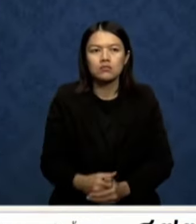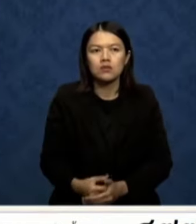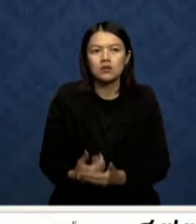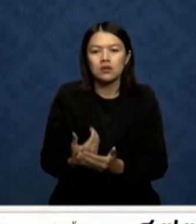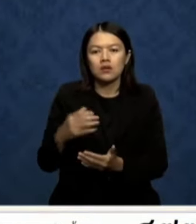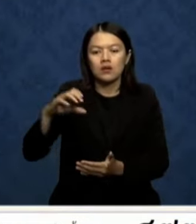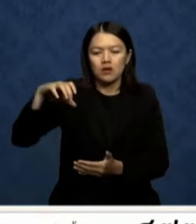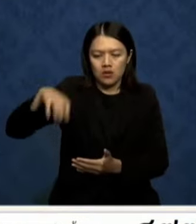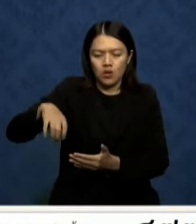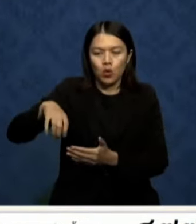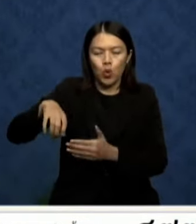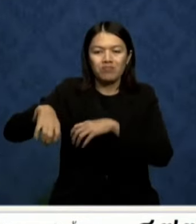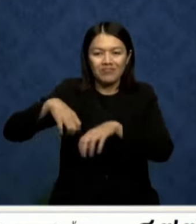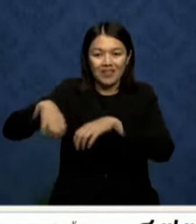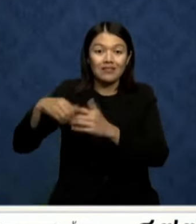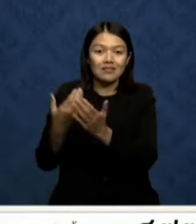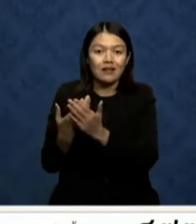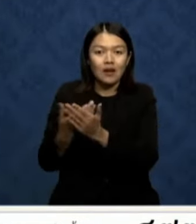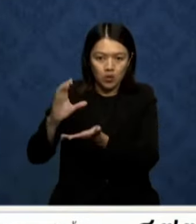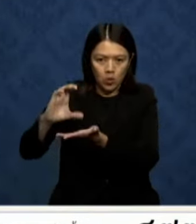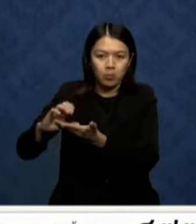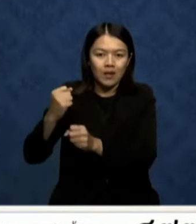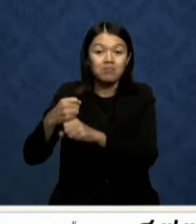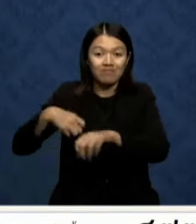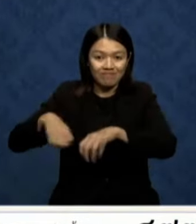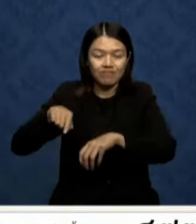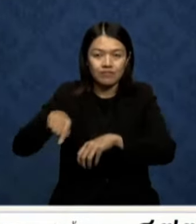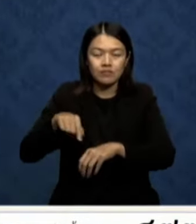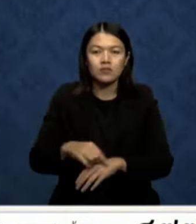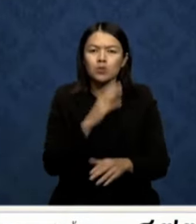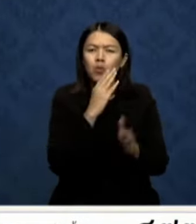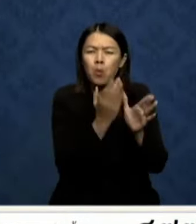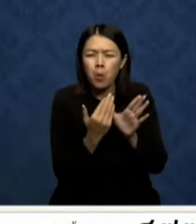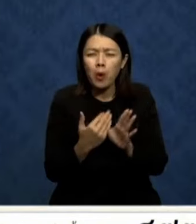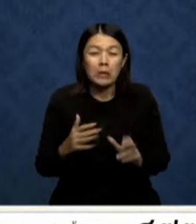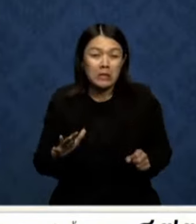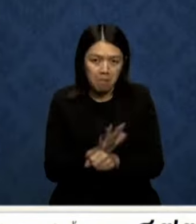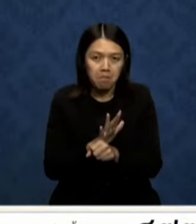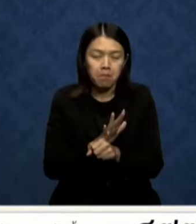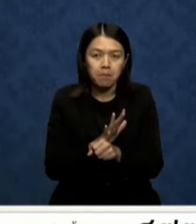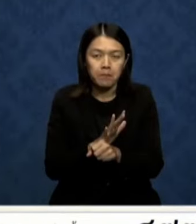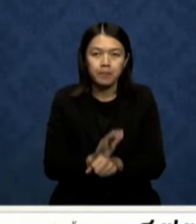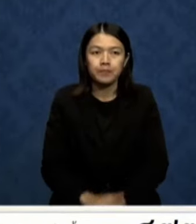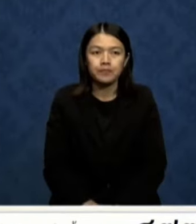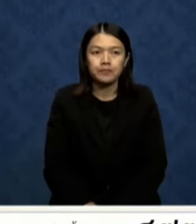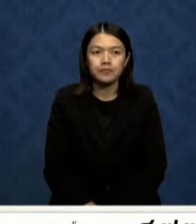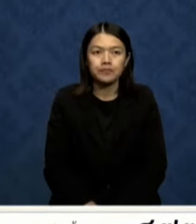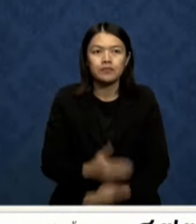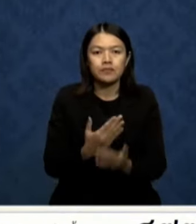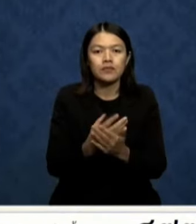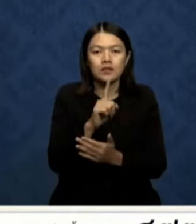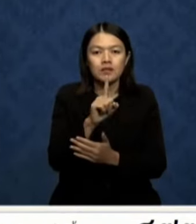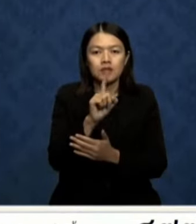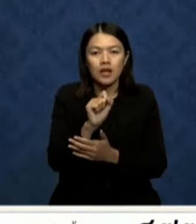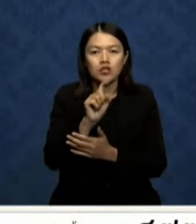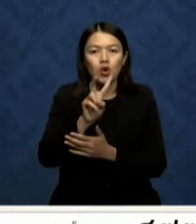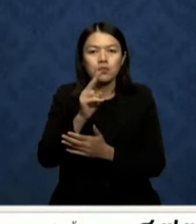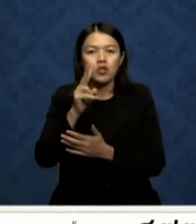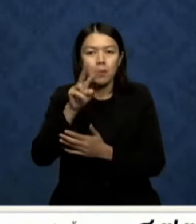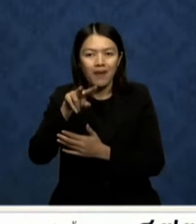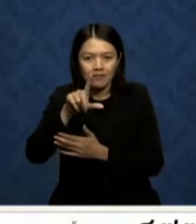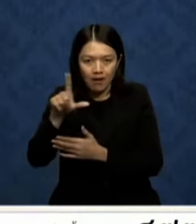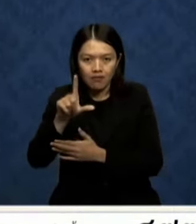าณหรือผู้ที่บริหารจัดการเนี่ยจะสามารถดำเนินการได้หากลงทะเบียนเต็มจำนวนนะครับเงิน 122,000 ล้านก็จะไป